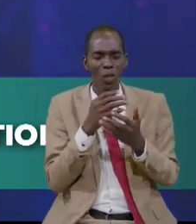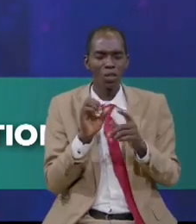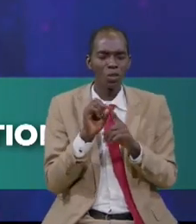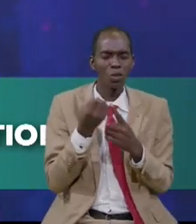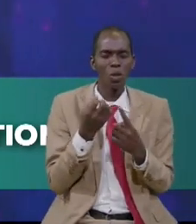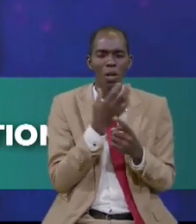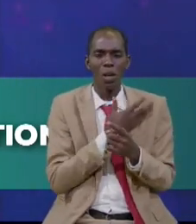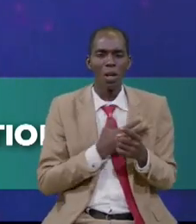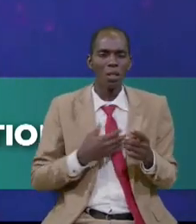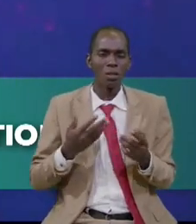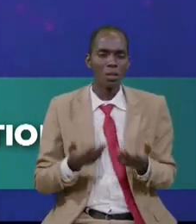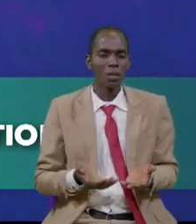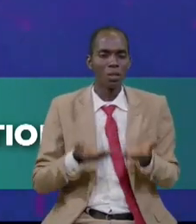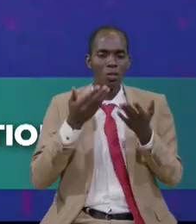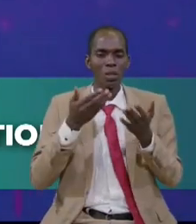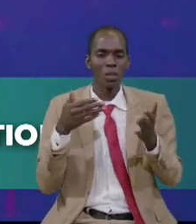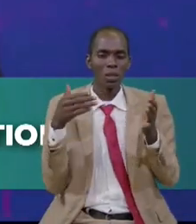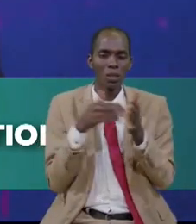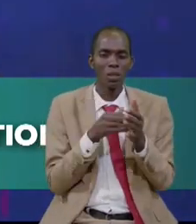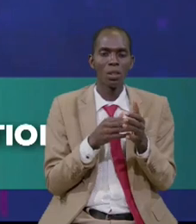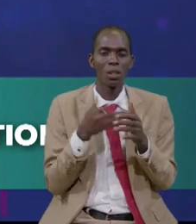le service vide.